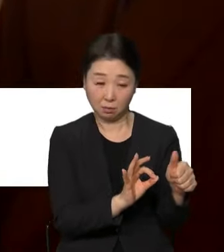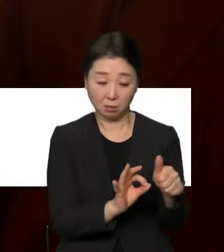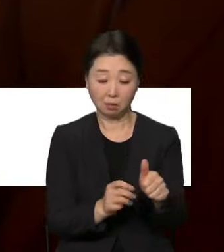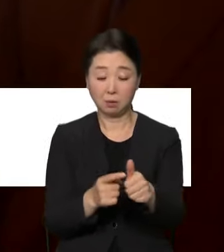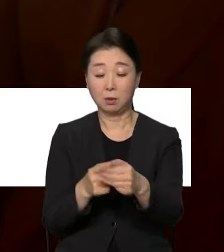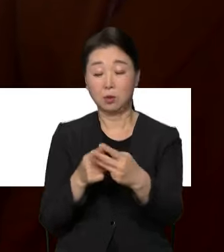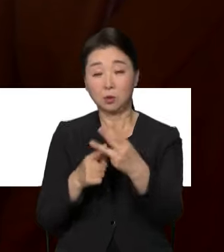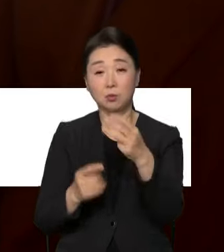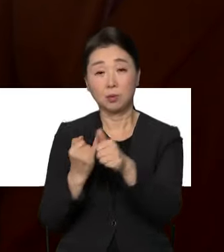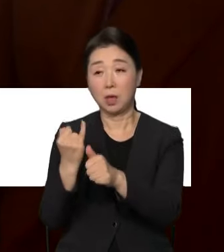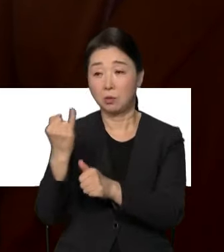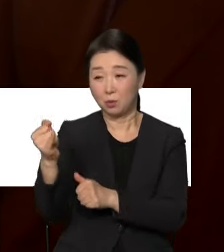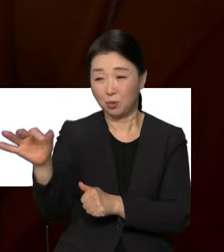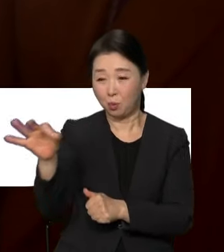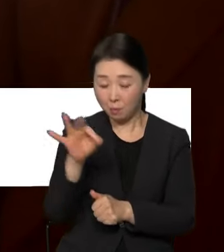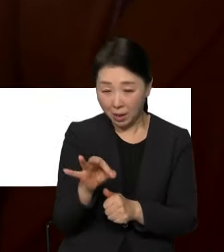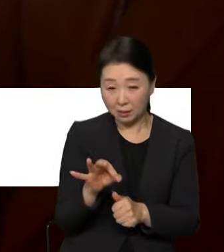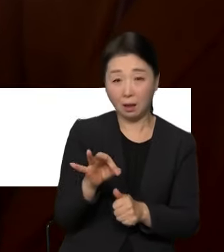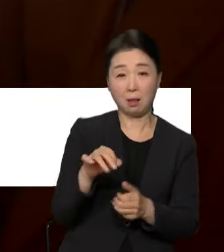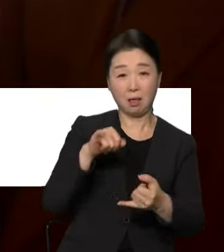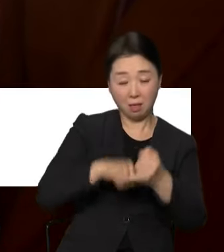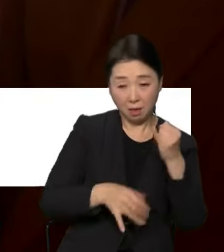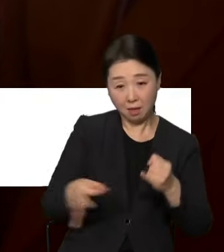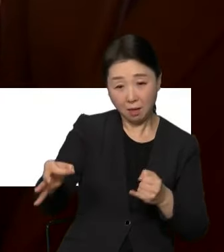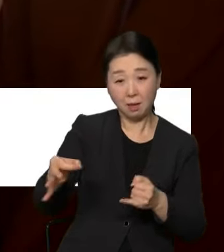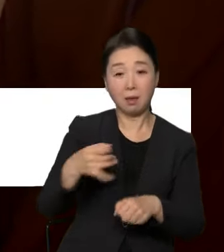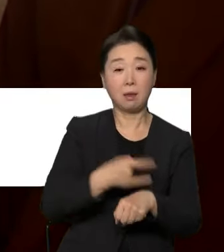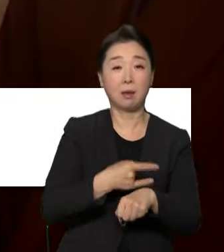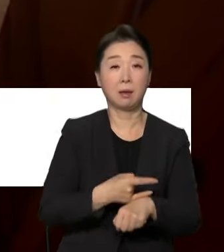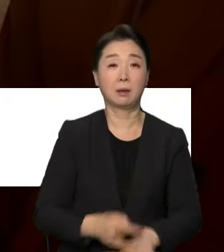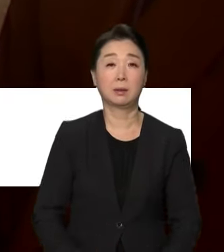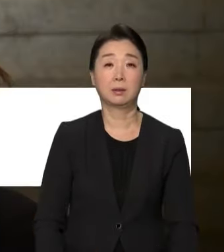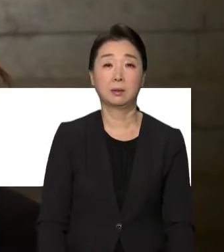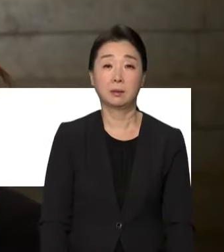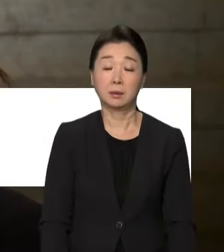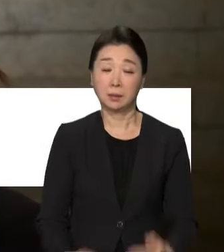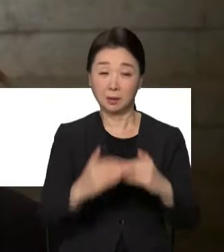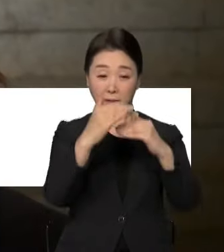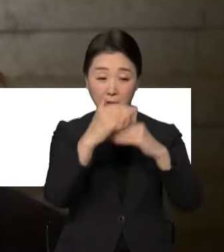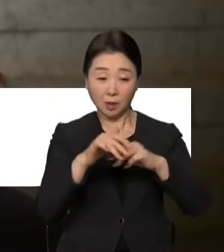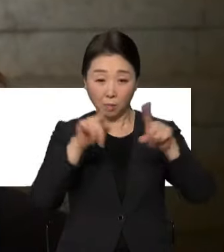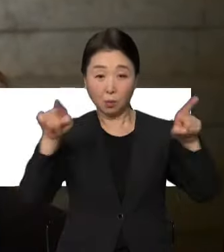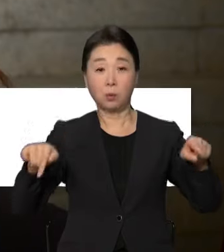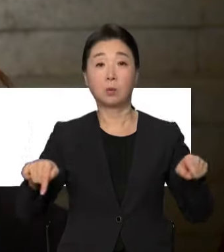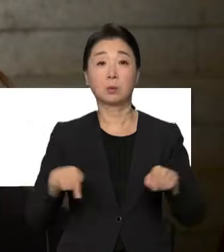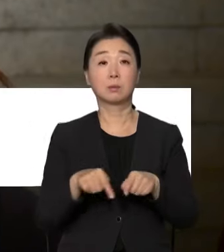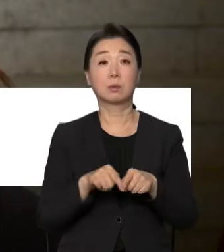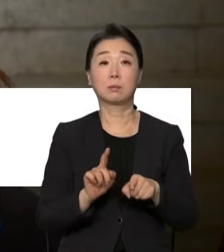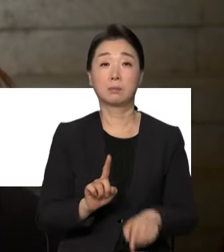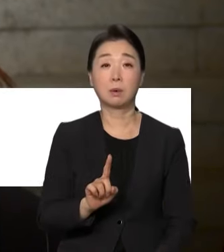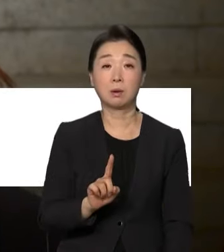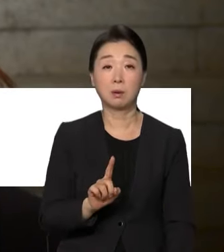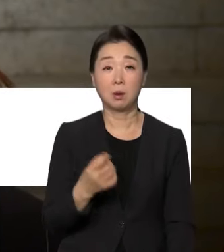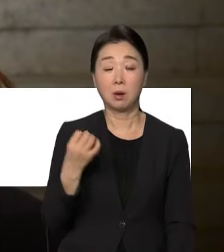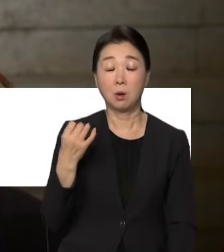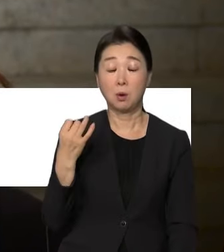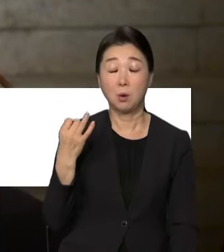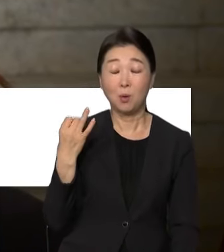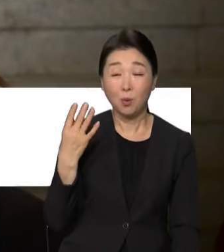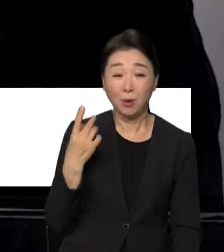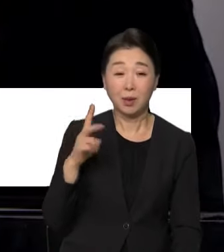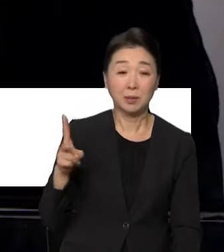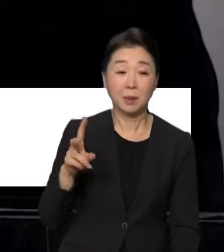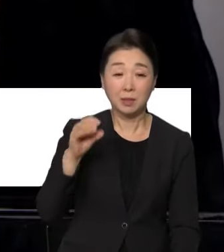받아서 미수금을 처리를 하겠다 했기 때문에 그 내역서도 원래 이제 220 부가세